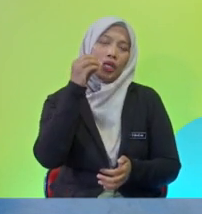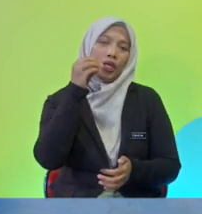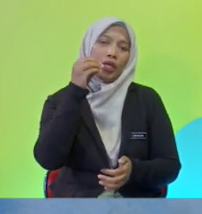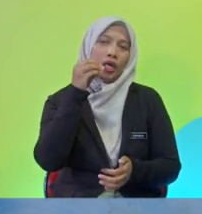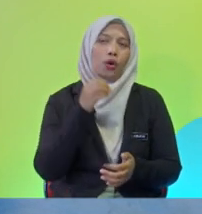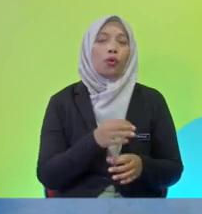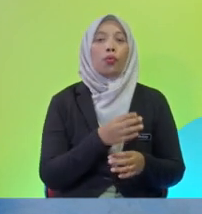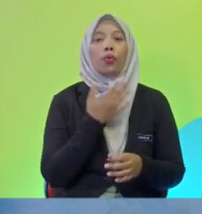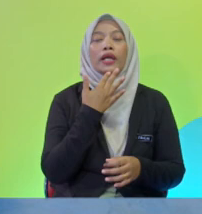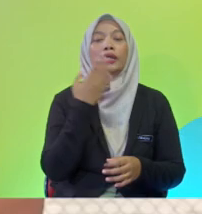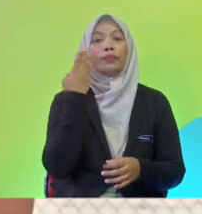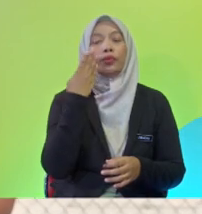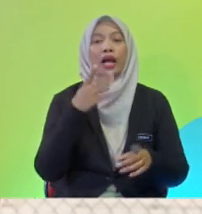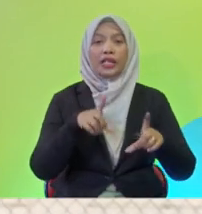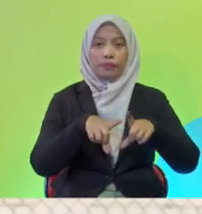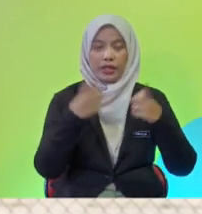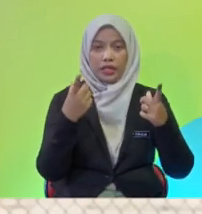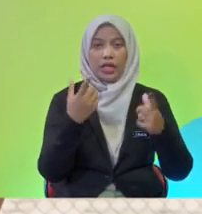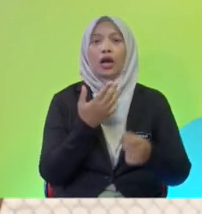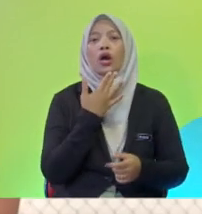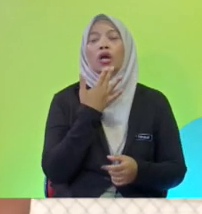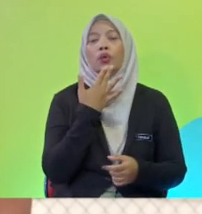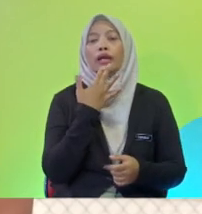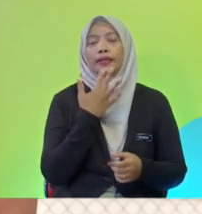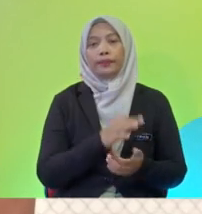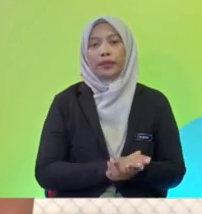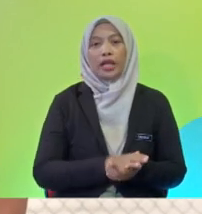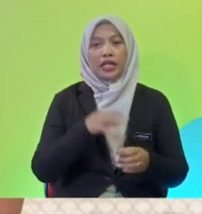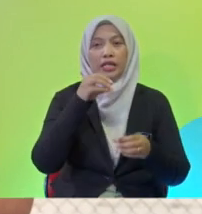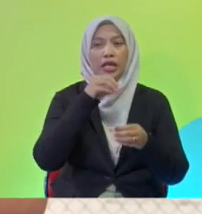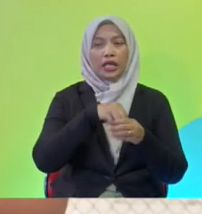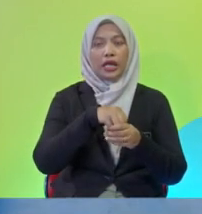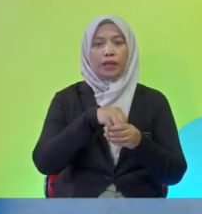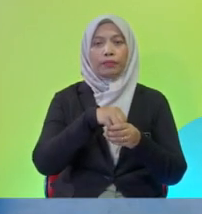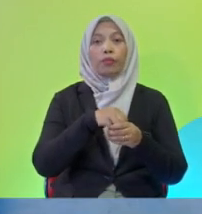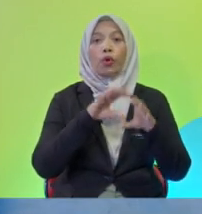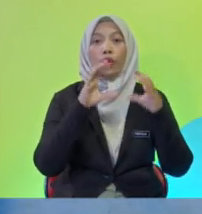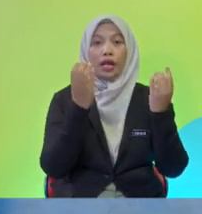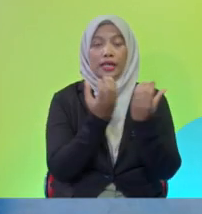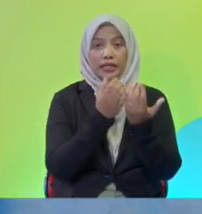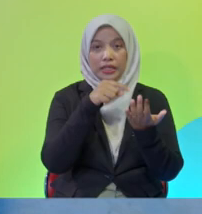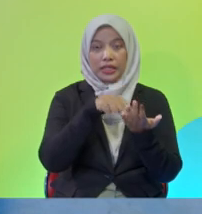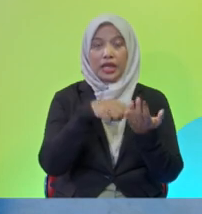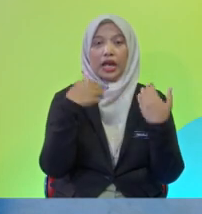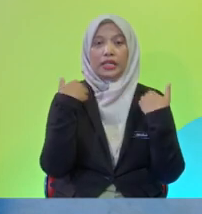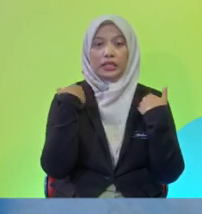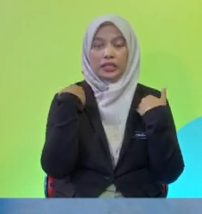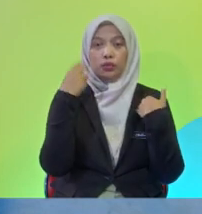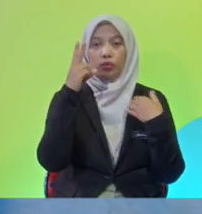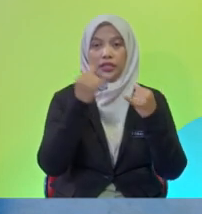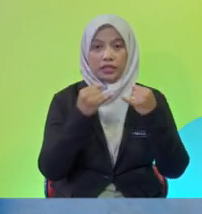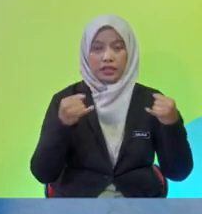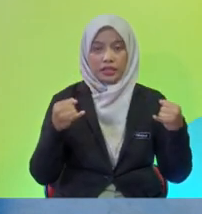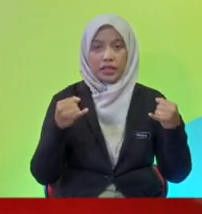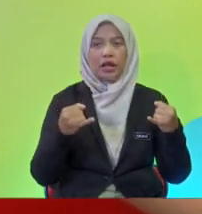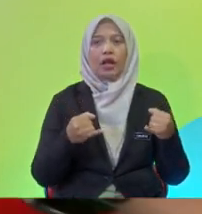warna biru. Baiklah. Ada beza cikgu eh? Okey, dia ada beza antara kedua-dua jenis bola ini. Okey, dalam dodgeball ni ada dua jenis bola. Yang pertama yang saya